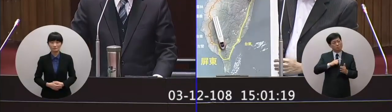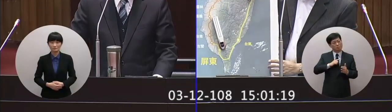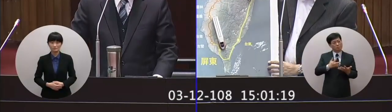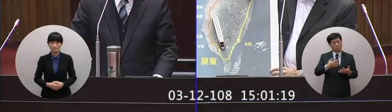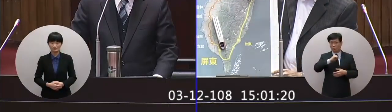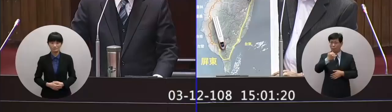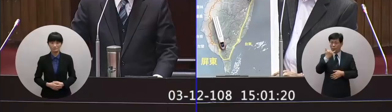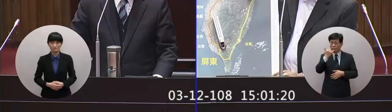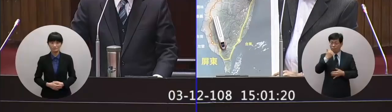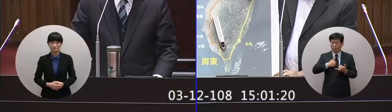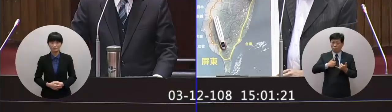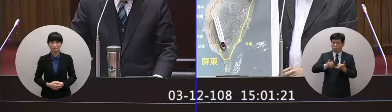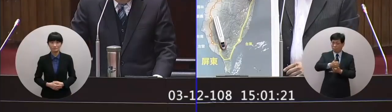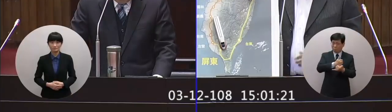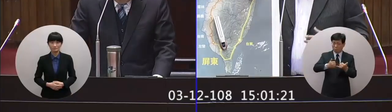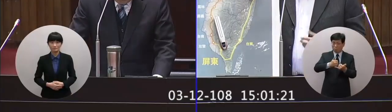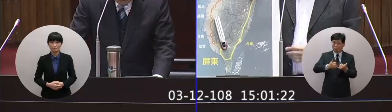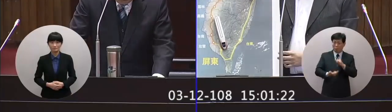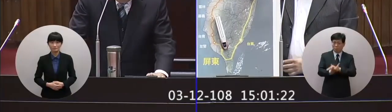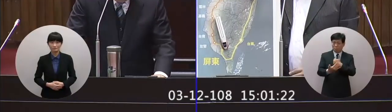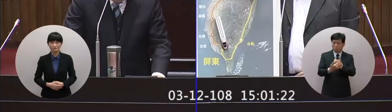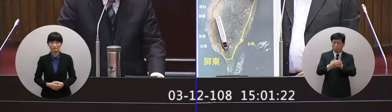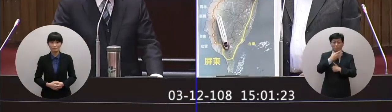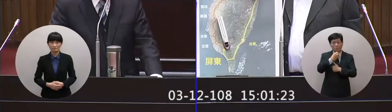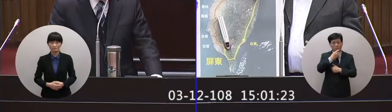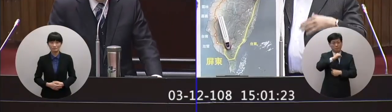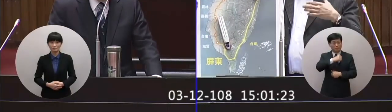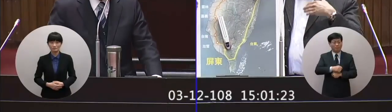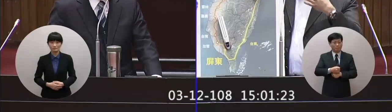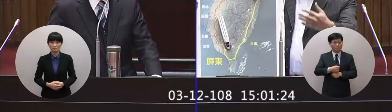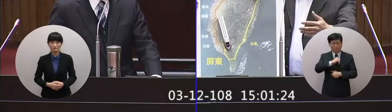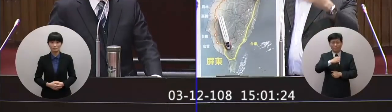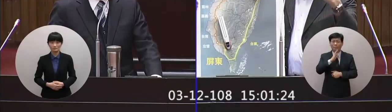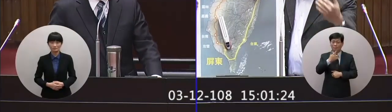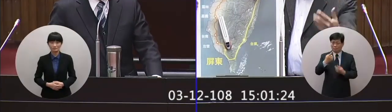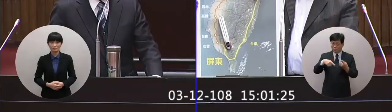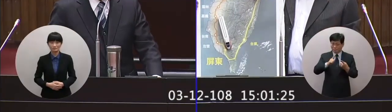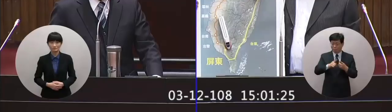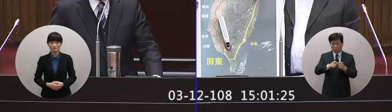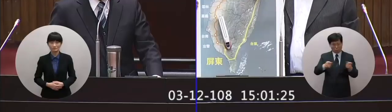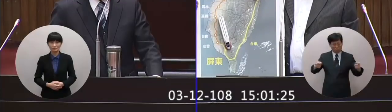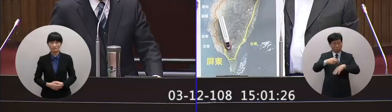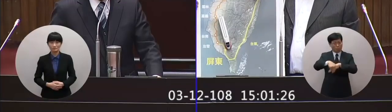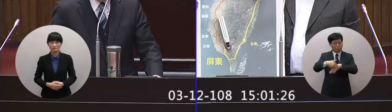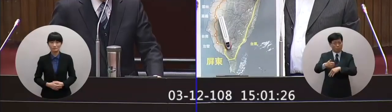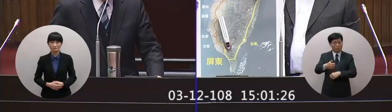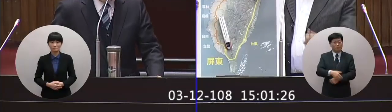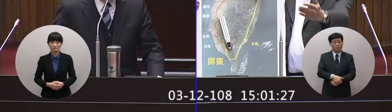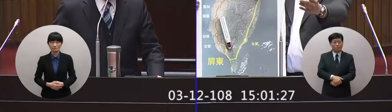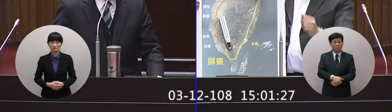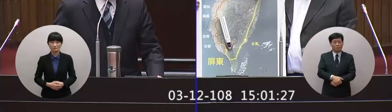以看到高铁环岛来带动我们一个幸福台湾？咱台湾是不是应该爱做长远的规划？